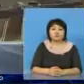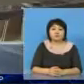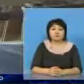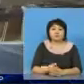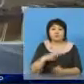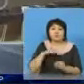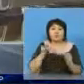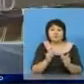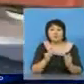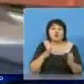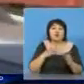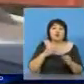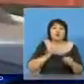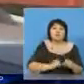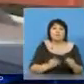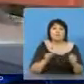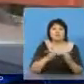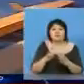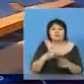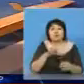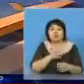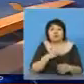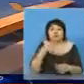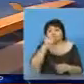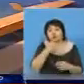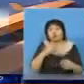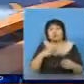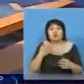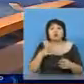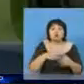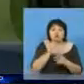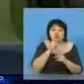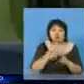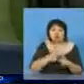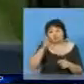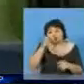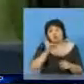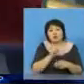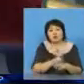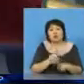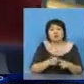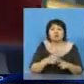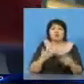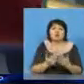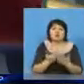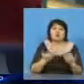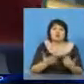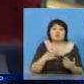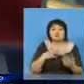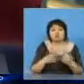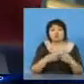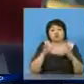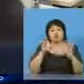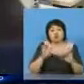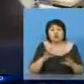Микро және шағын бизнес субъектілері табыс салығынан 3 жылға босатылады. Бұл мемлекет басшысының тапсырмасы. Жаңа талаптар жер